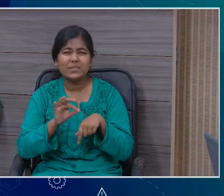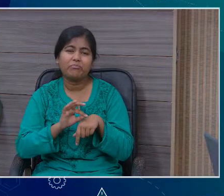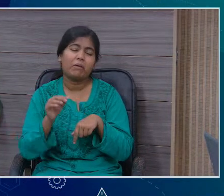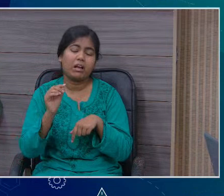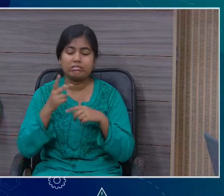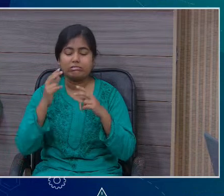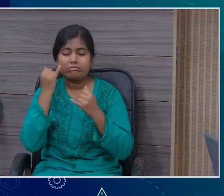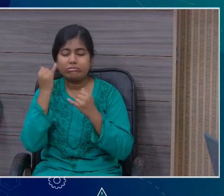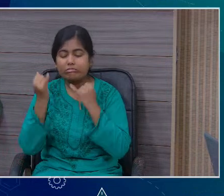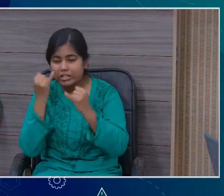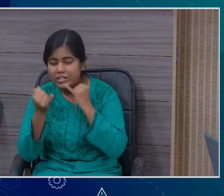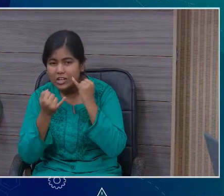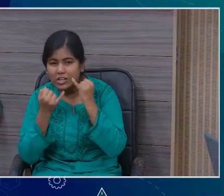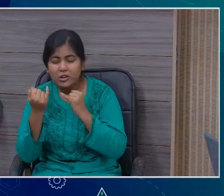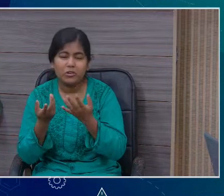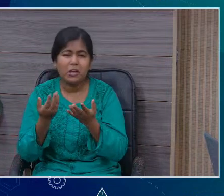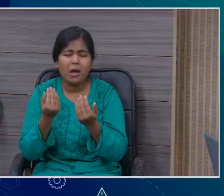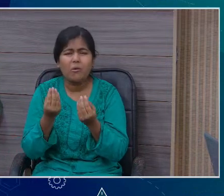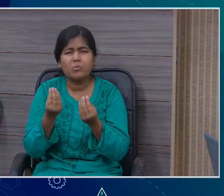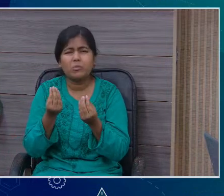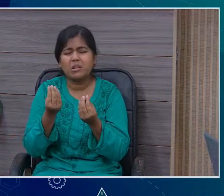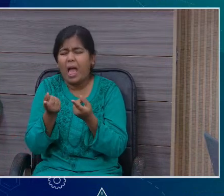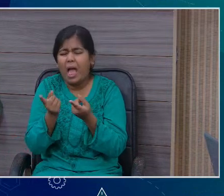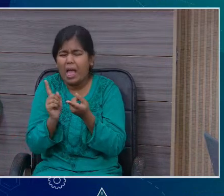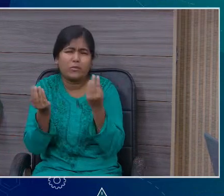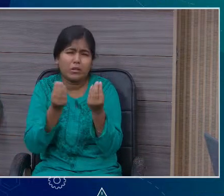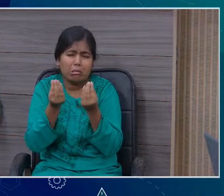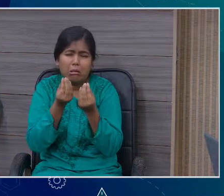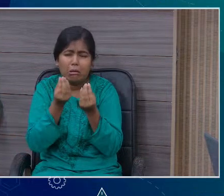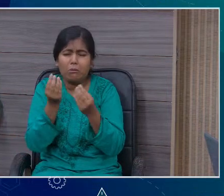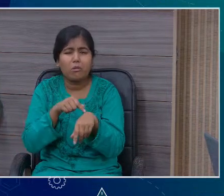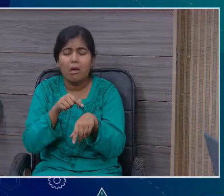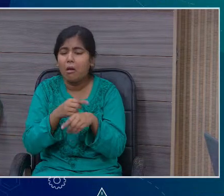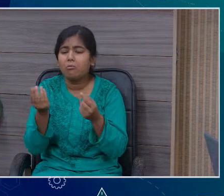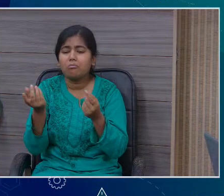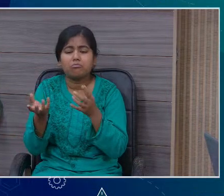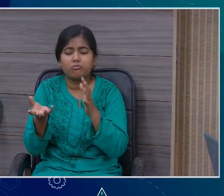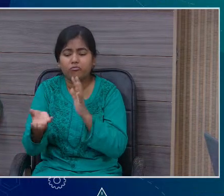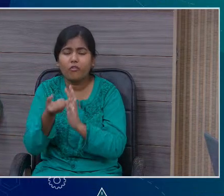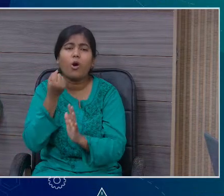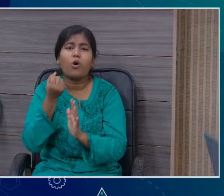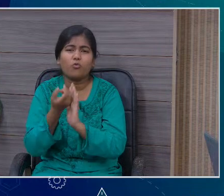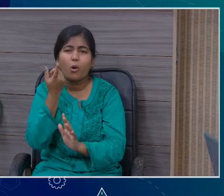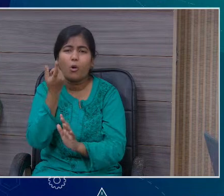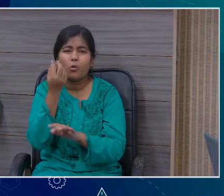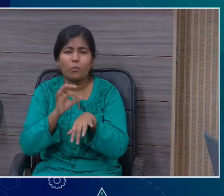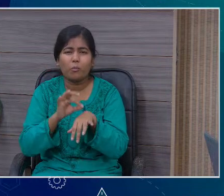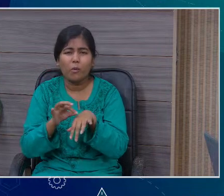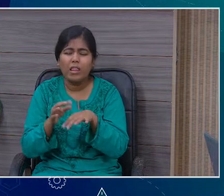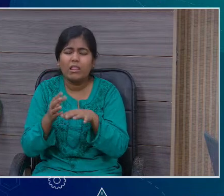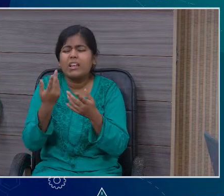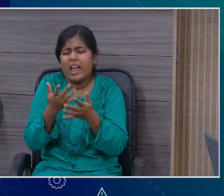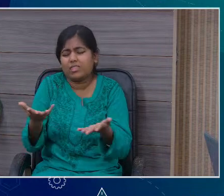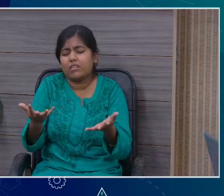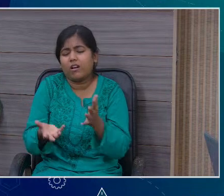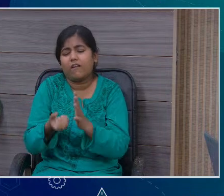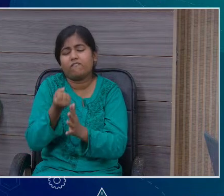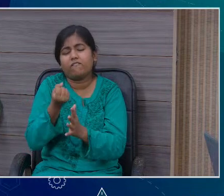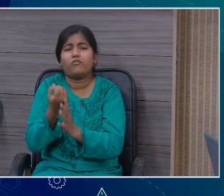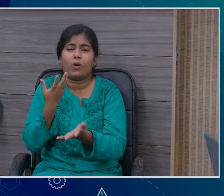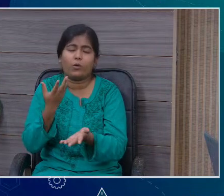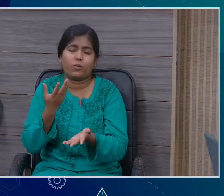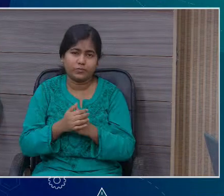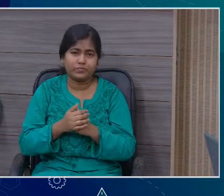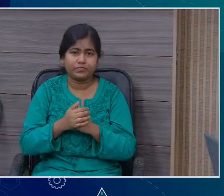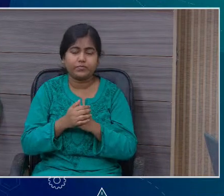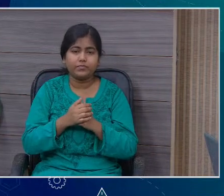the rags, which is very rare for them, but they like searching for it so that they can find something. Okay. So, जैसा